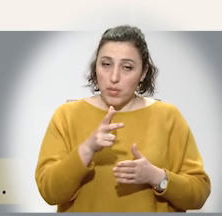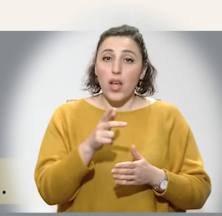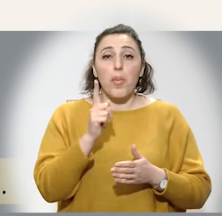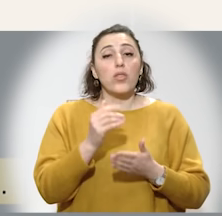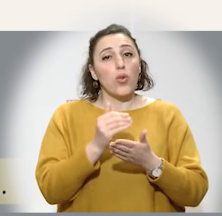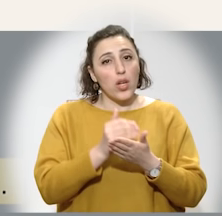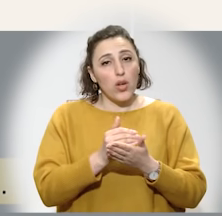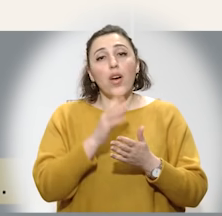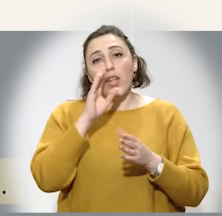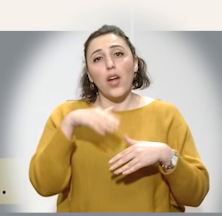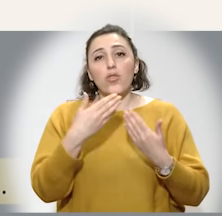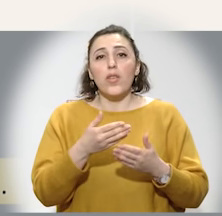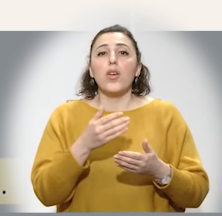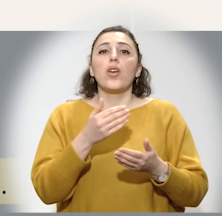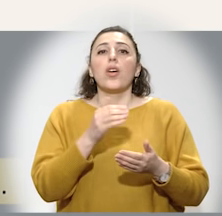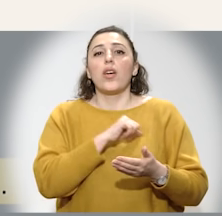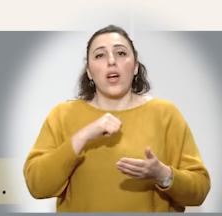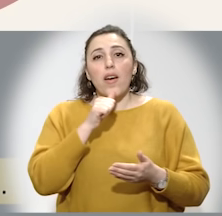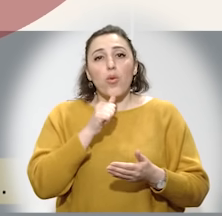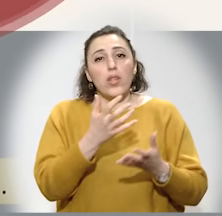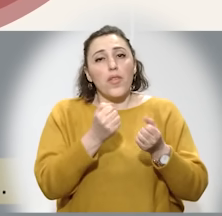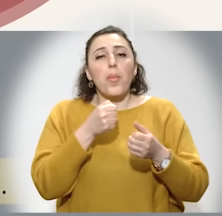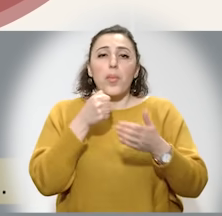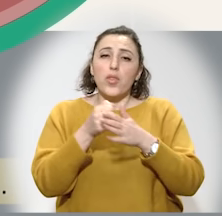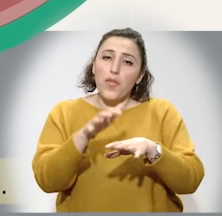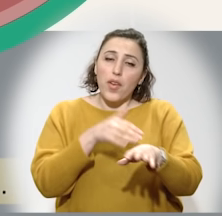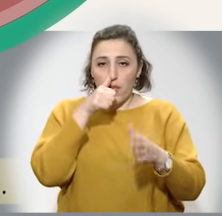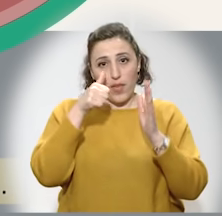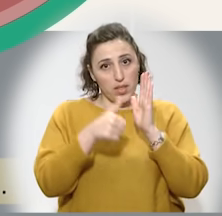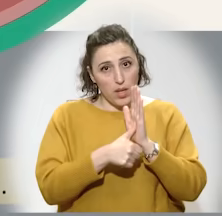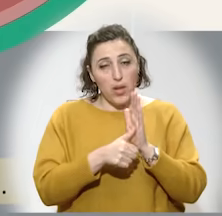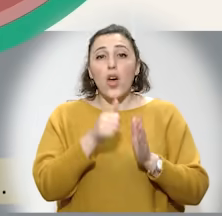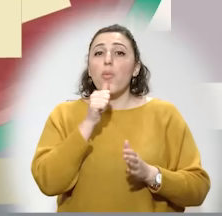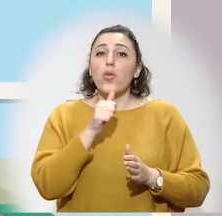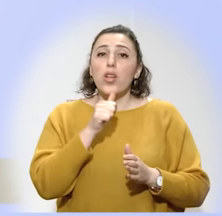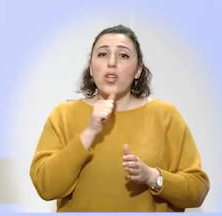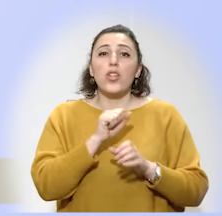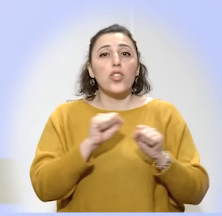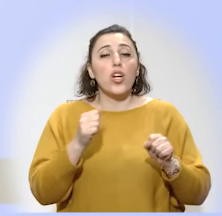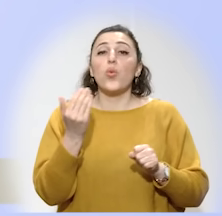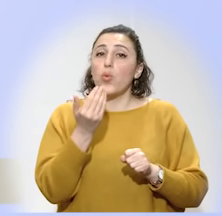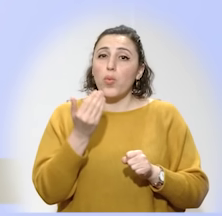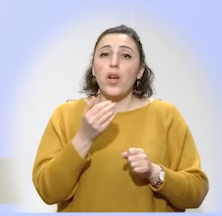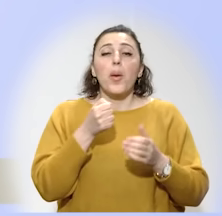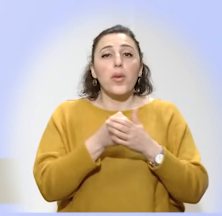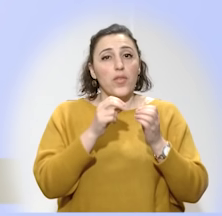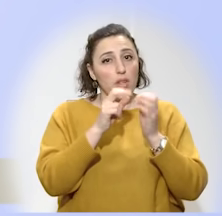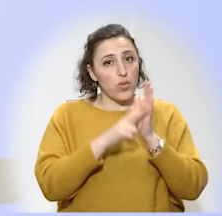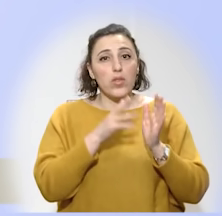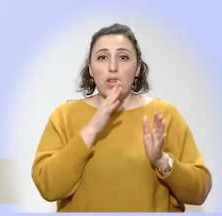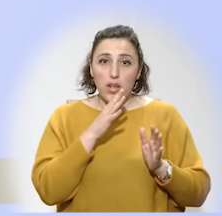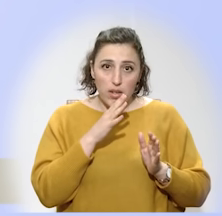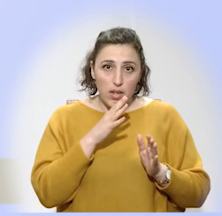ամսից ավելի լինել, սակայն օրենսդրությամբ սահմանված որոշ դեպքերում այն կարող է երկարացվել մինչև 6 ամիս։ Փորձաշրջան չի նախատեսվում, եթե